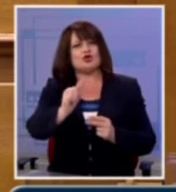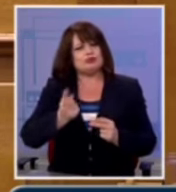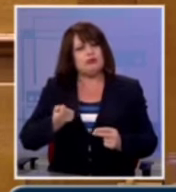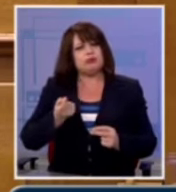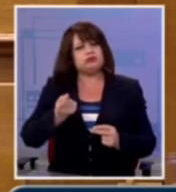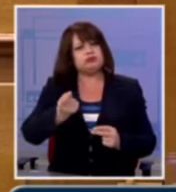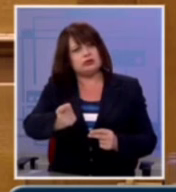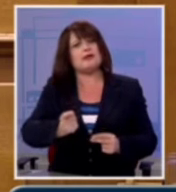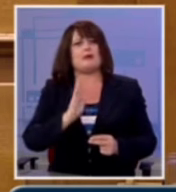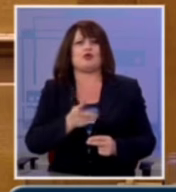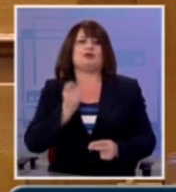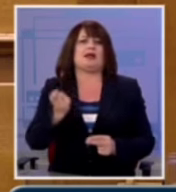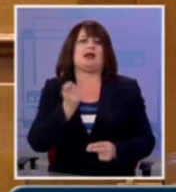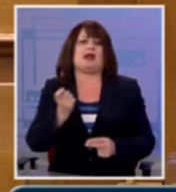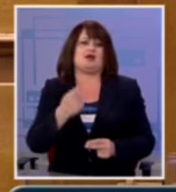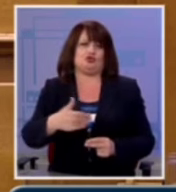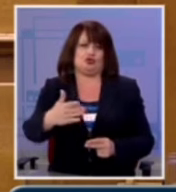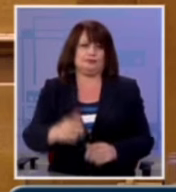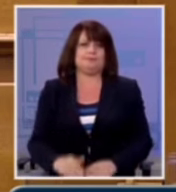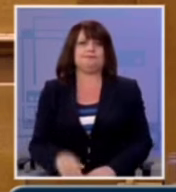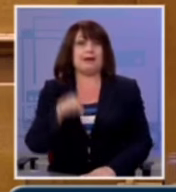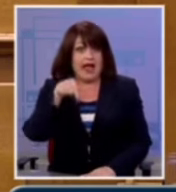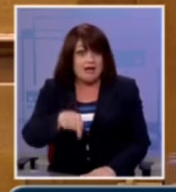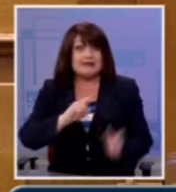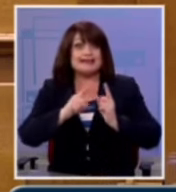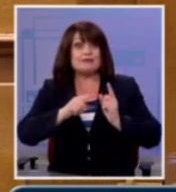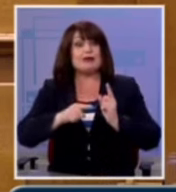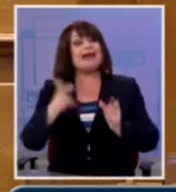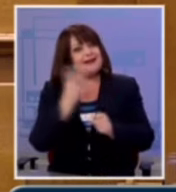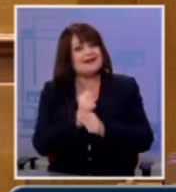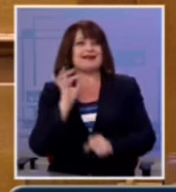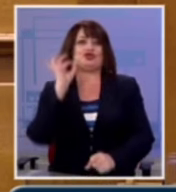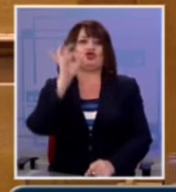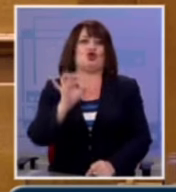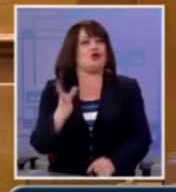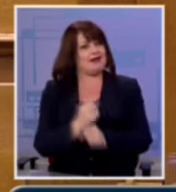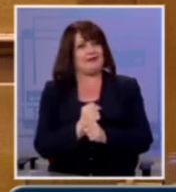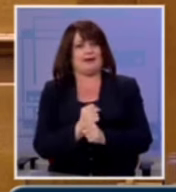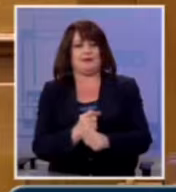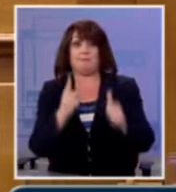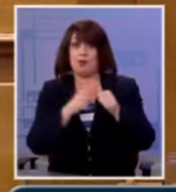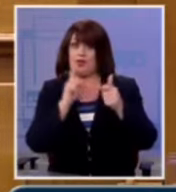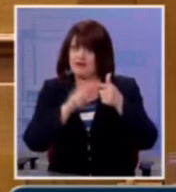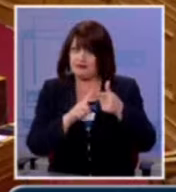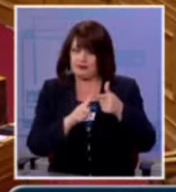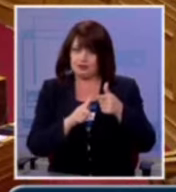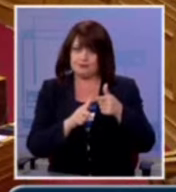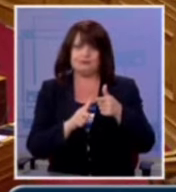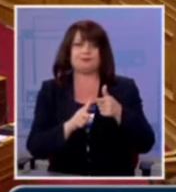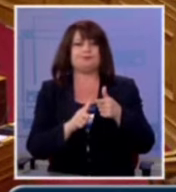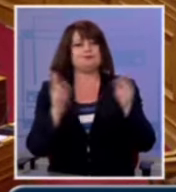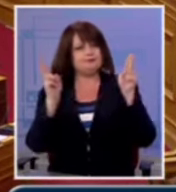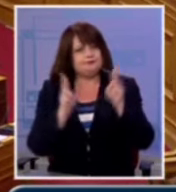παρούσα συμφωνία πέτυχε αυτό το στόχο. Δεύτερο θέμα, η